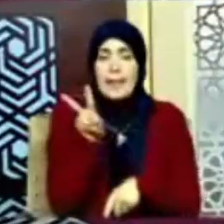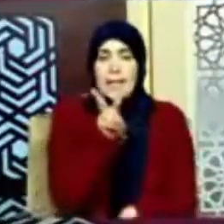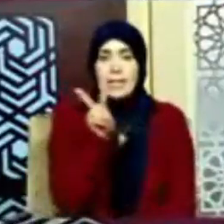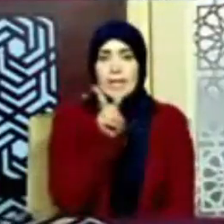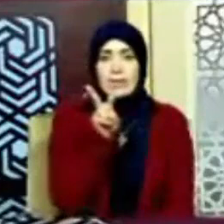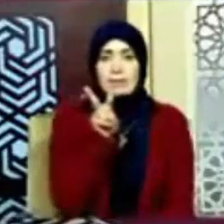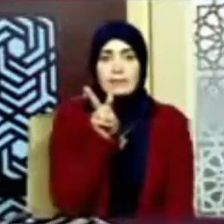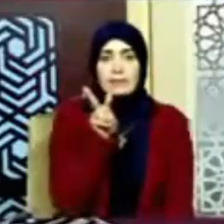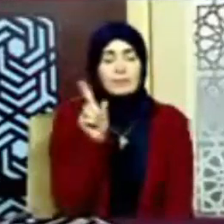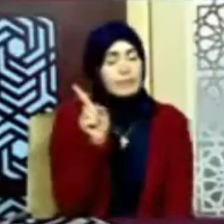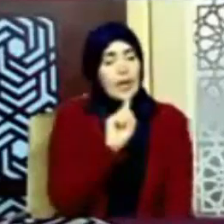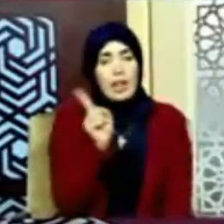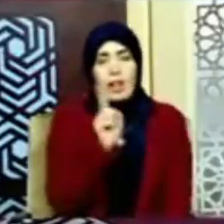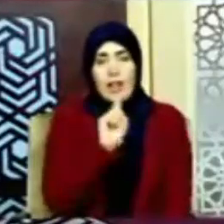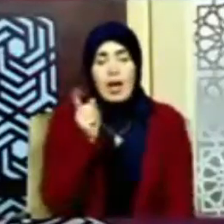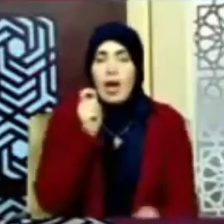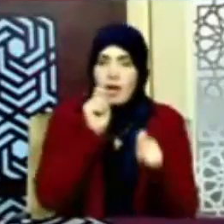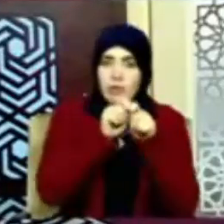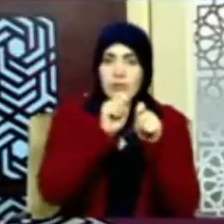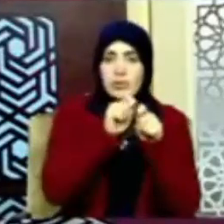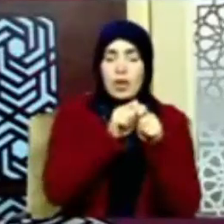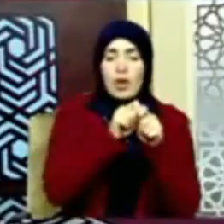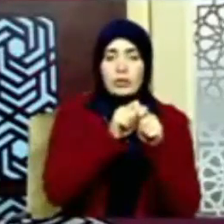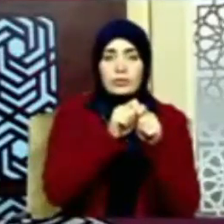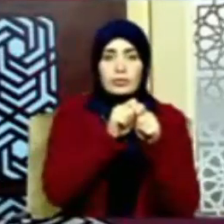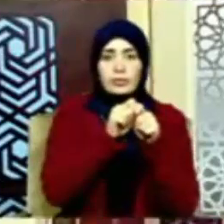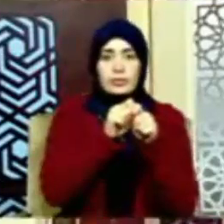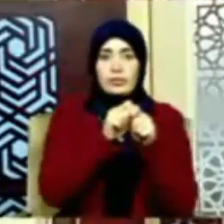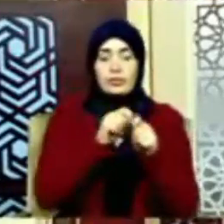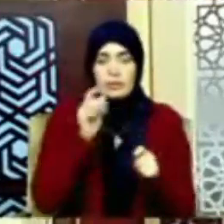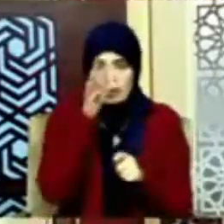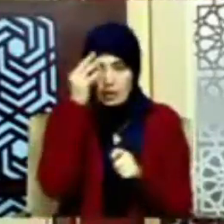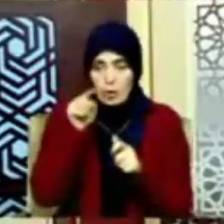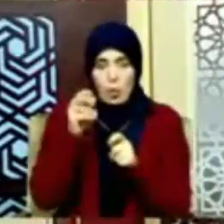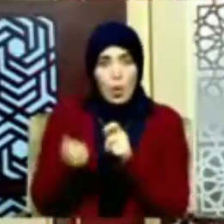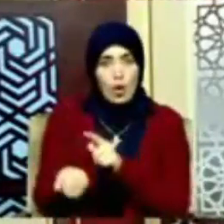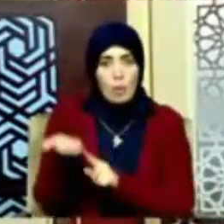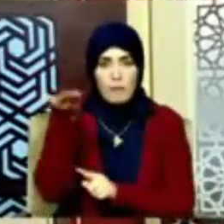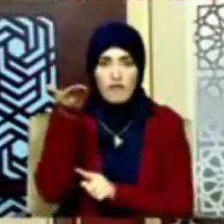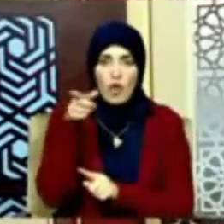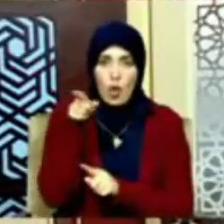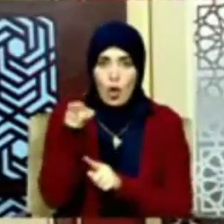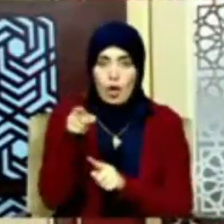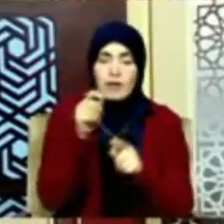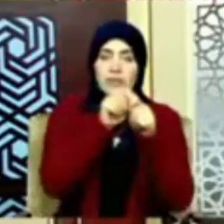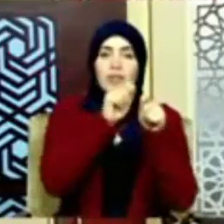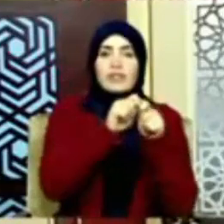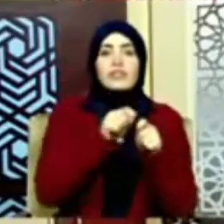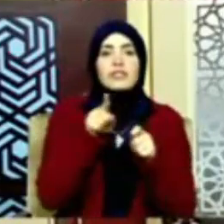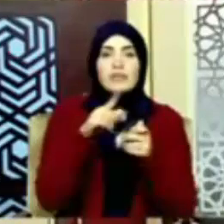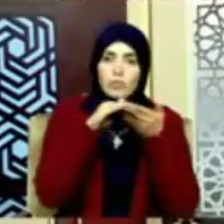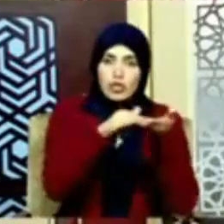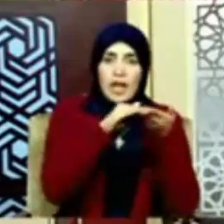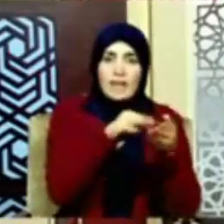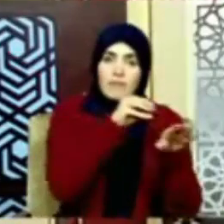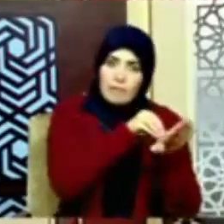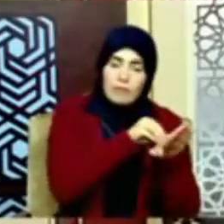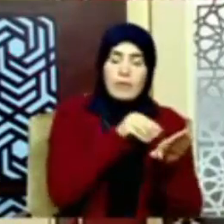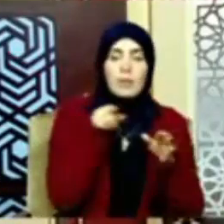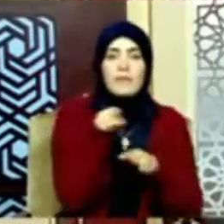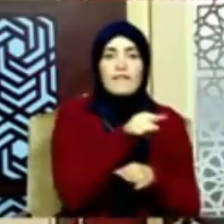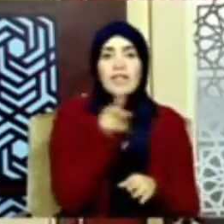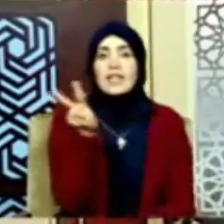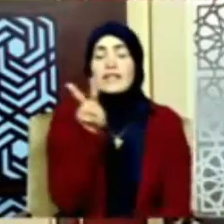لا ينصحاني إذا هما لم يقاما. إن المعلم والطبيب